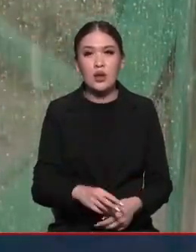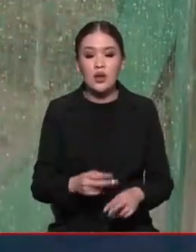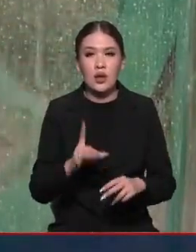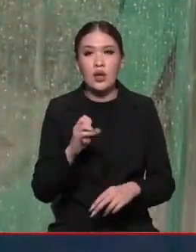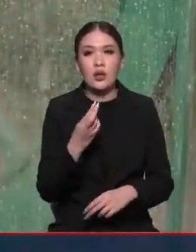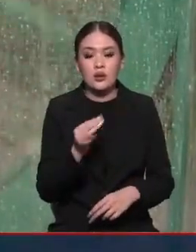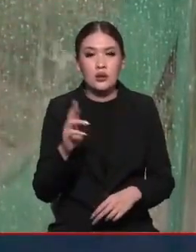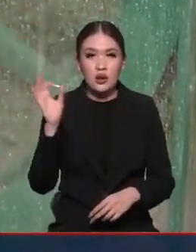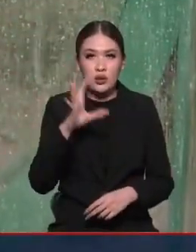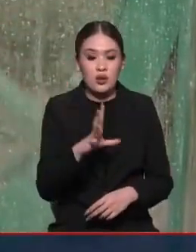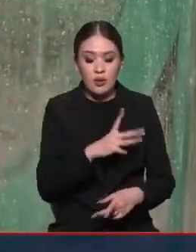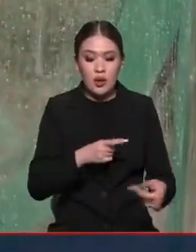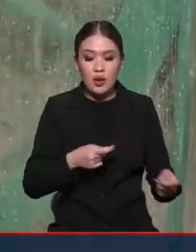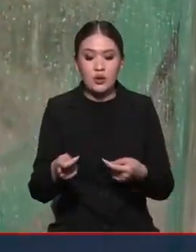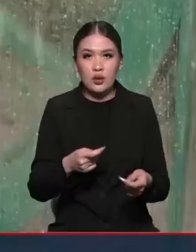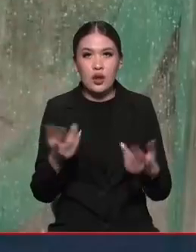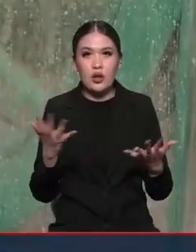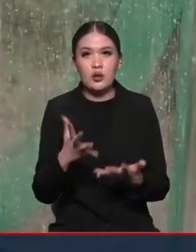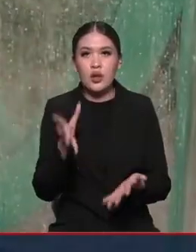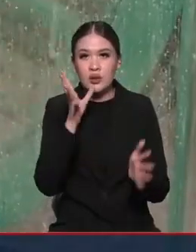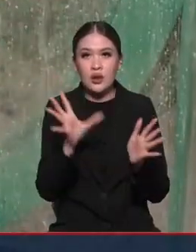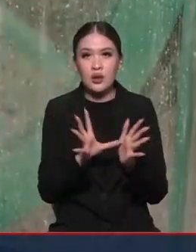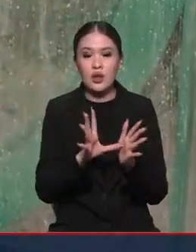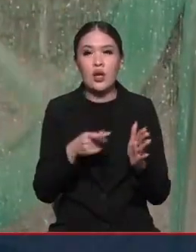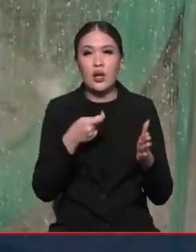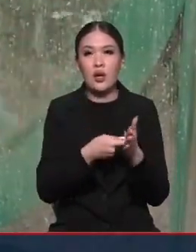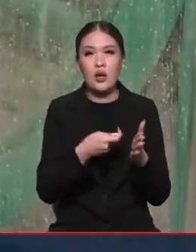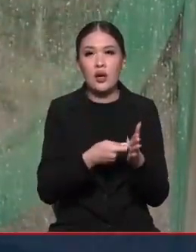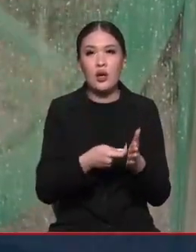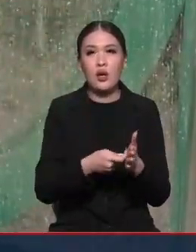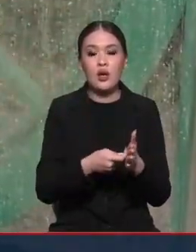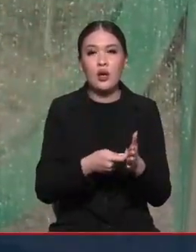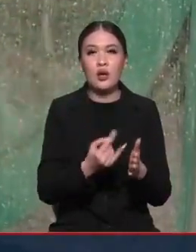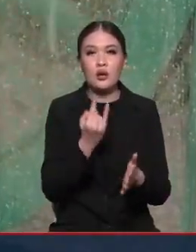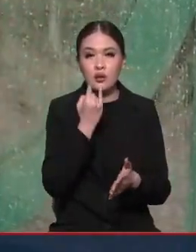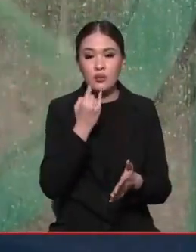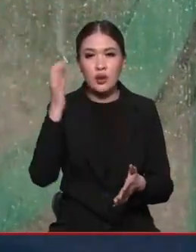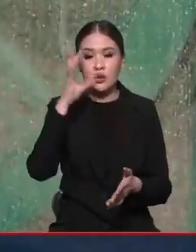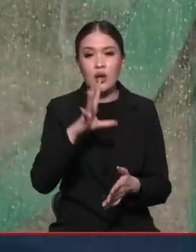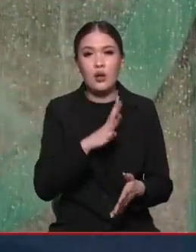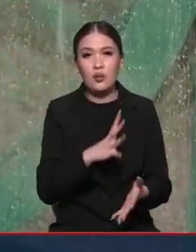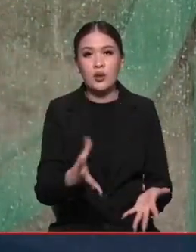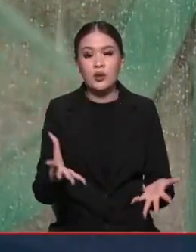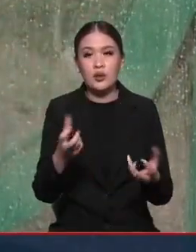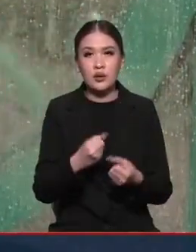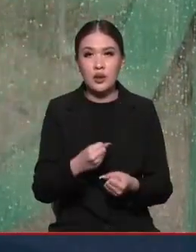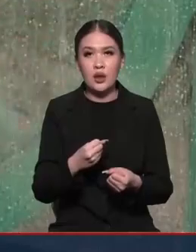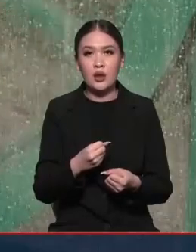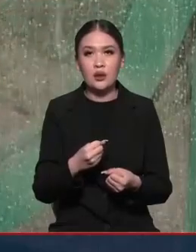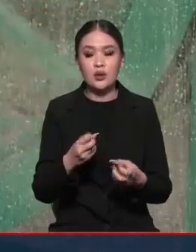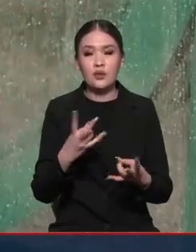временем передает энергию на контроллер, который заряжает аккумулятор. С аккумулятора снимает инвертор. Необходимое